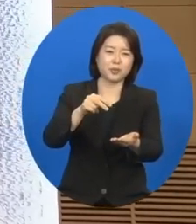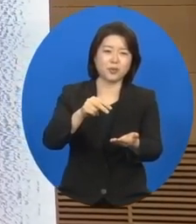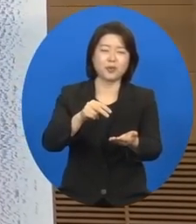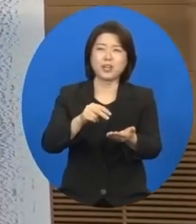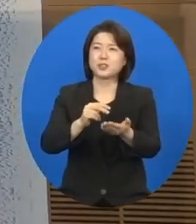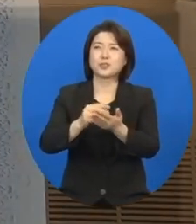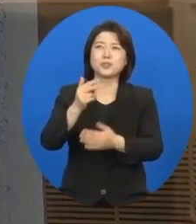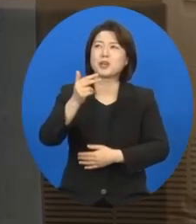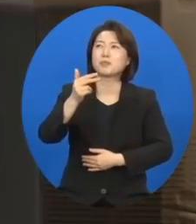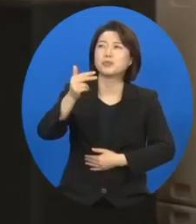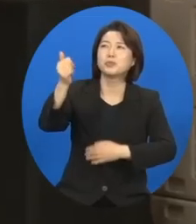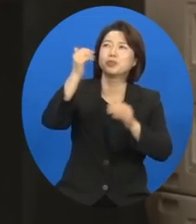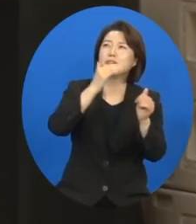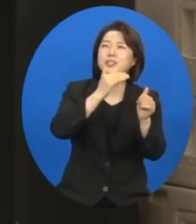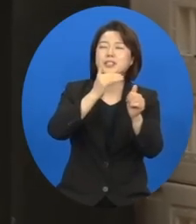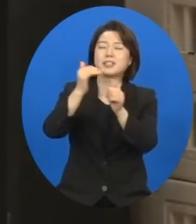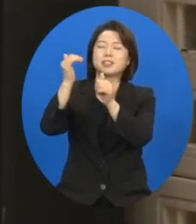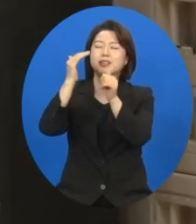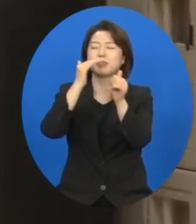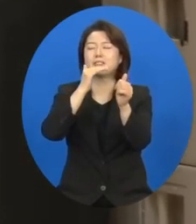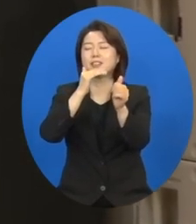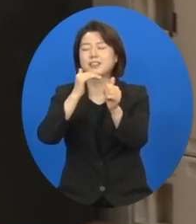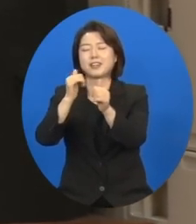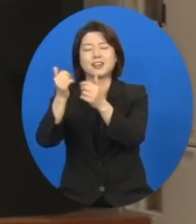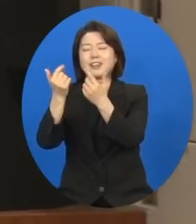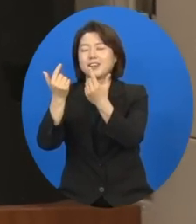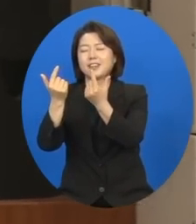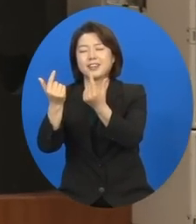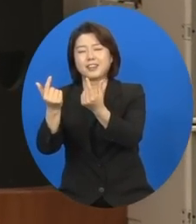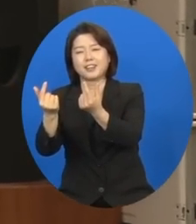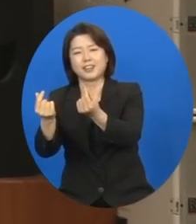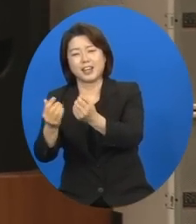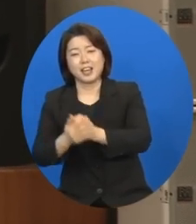것도 주의 부르심이라.